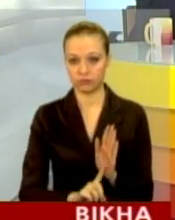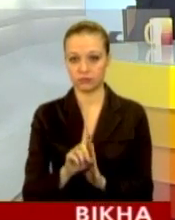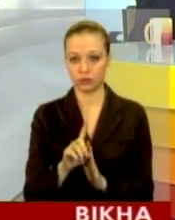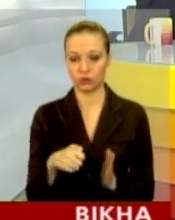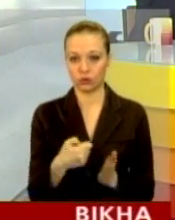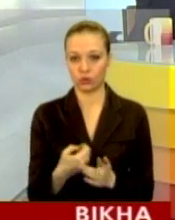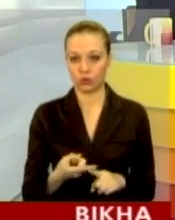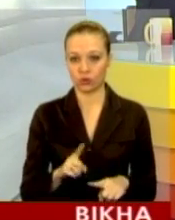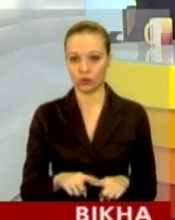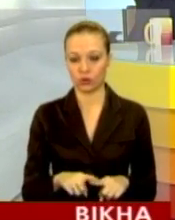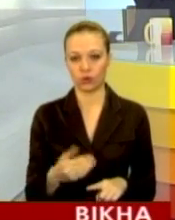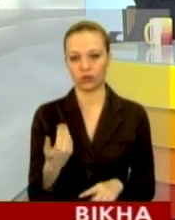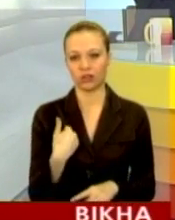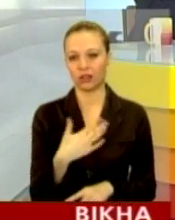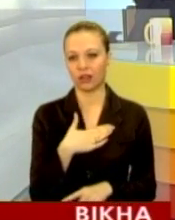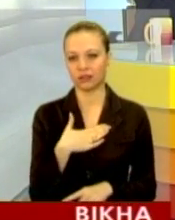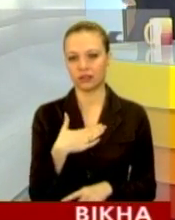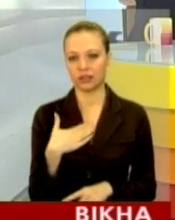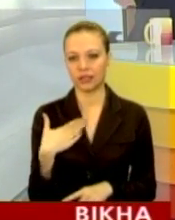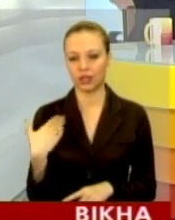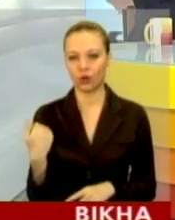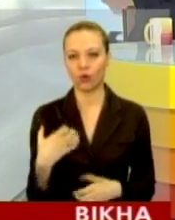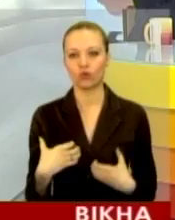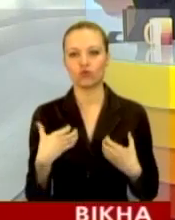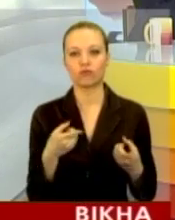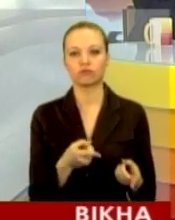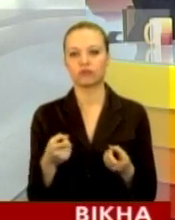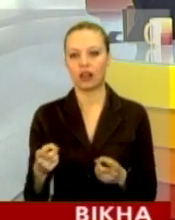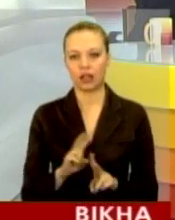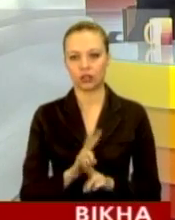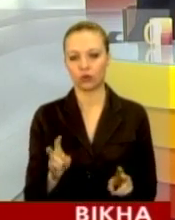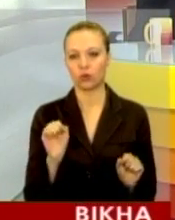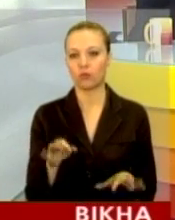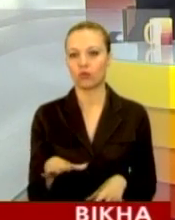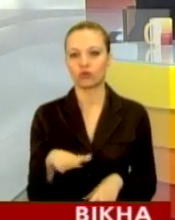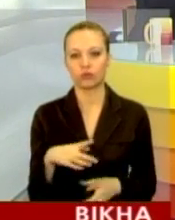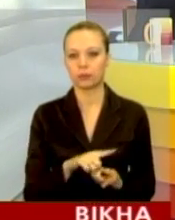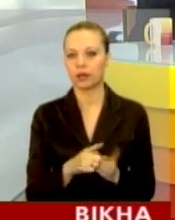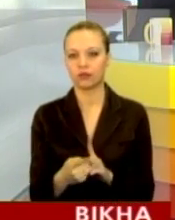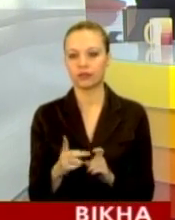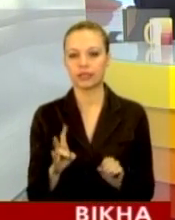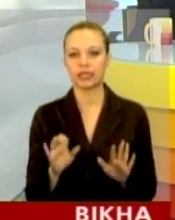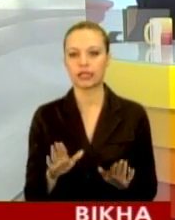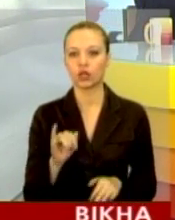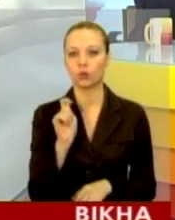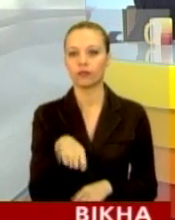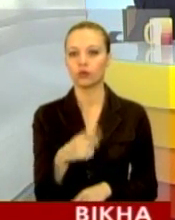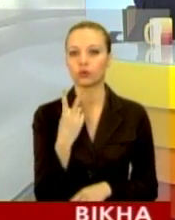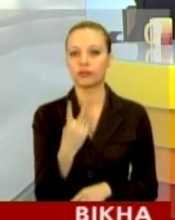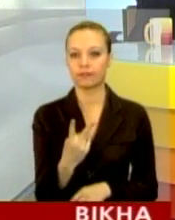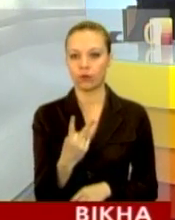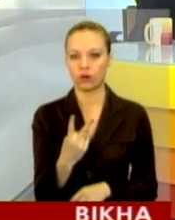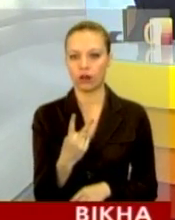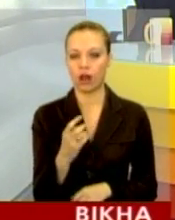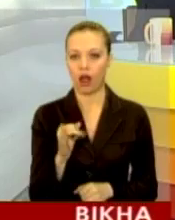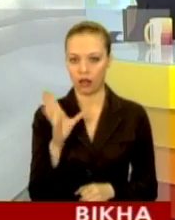до цього, я не хочу лякати нікого, може перетворитись не тільки в війну двох, а